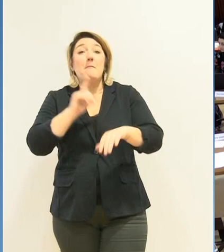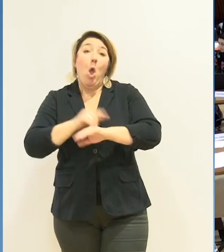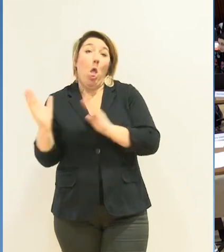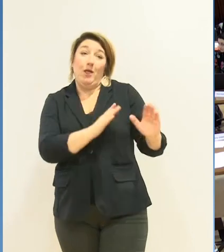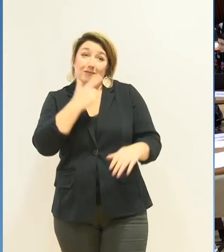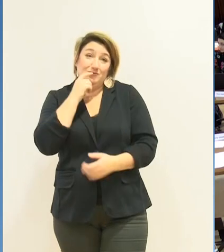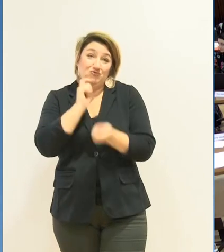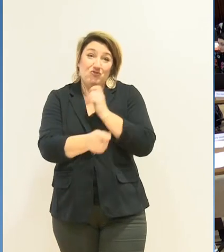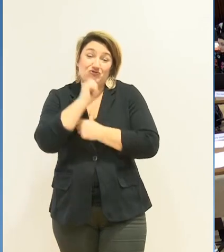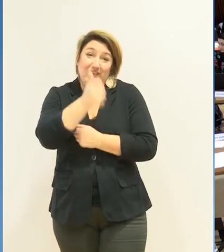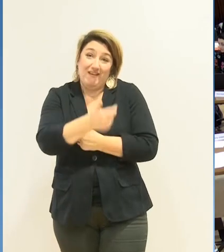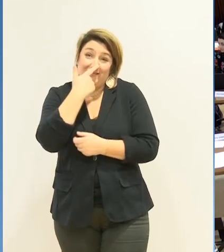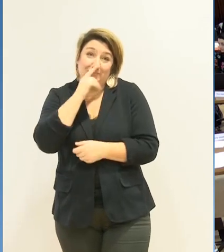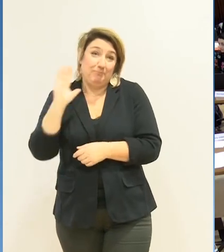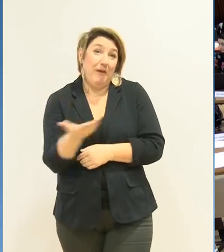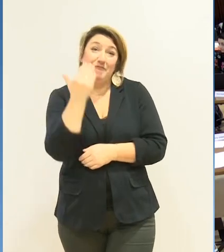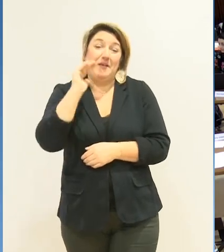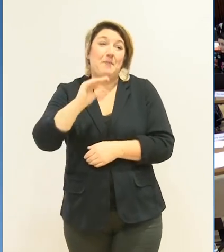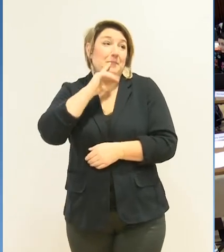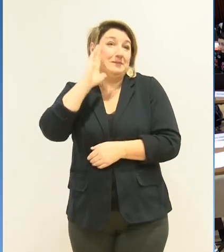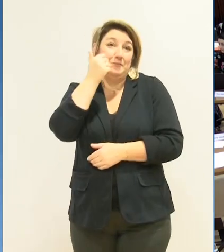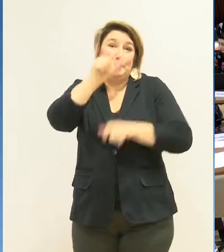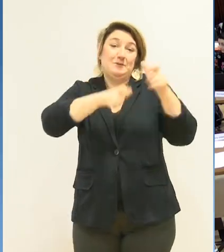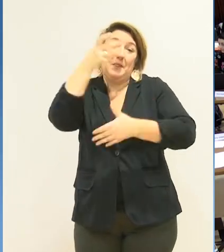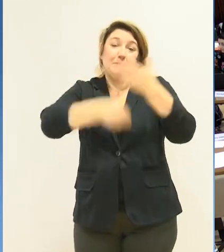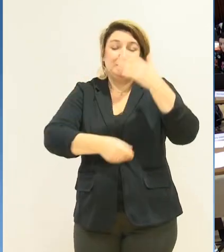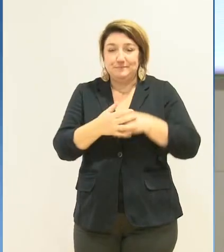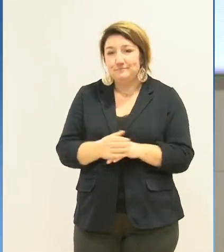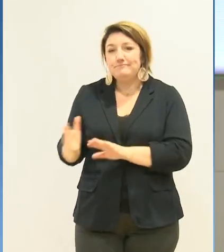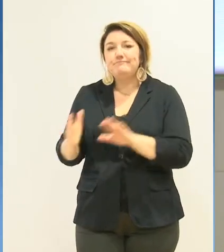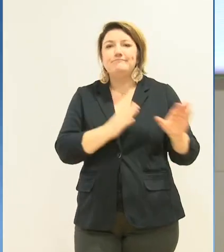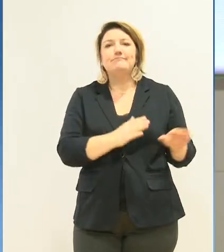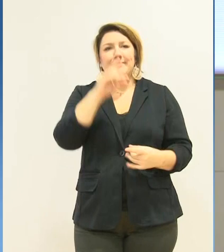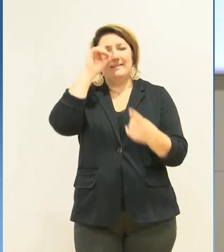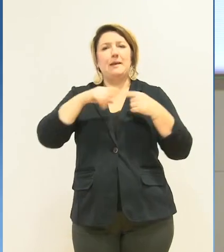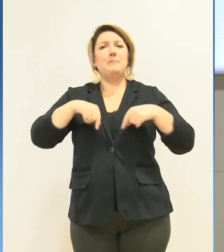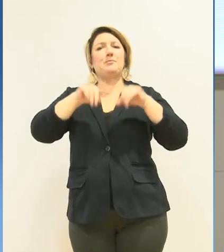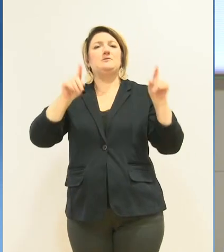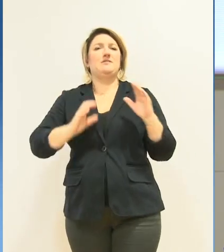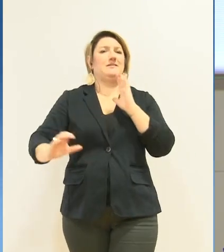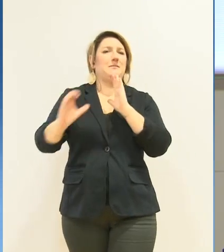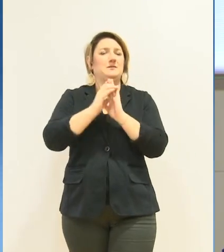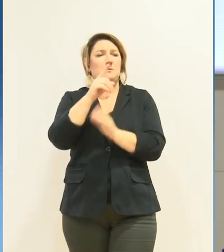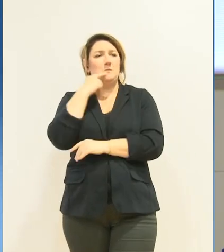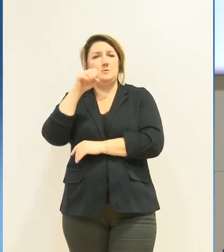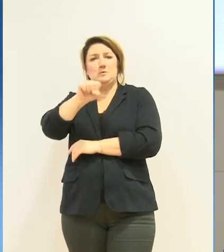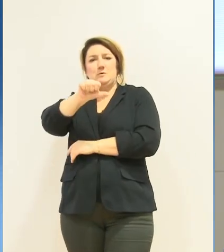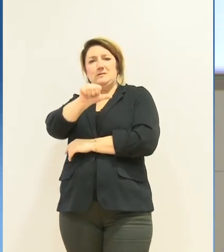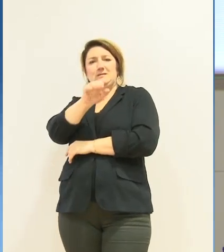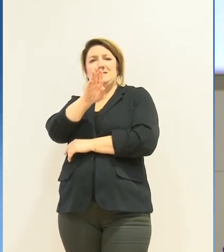nous passons donc à la délibération sur le budget monsieur hakim sabri adjoint aux finances vous avez la